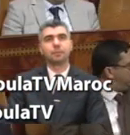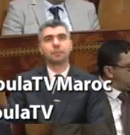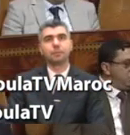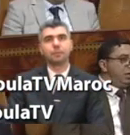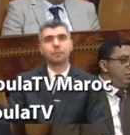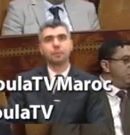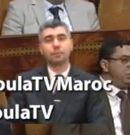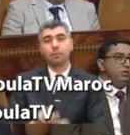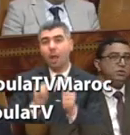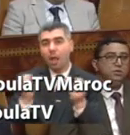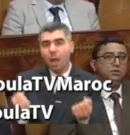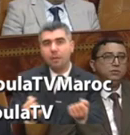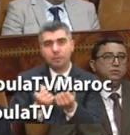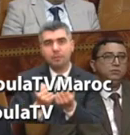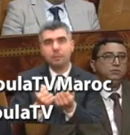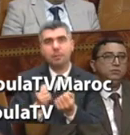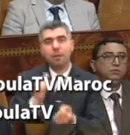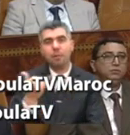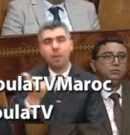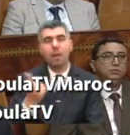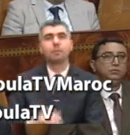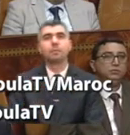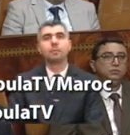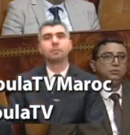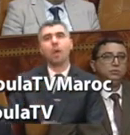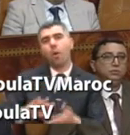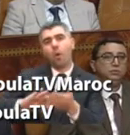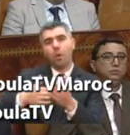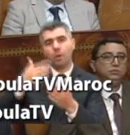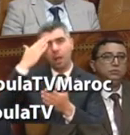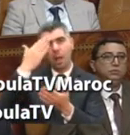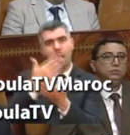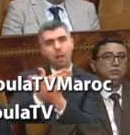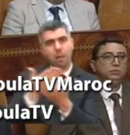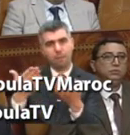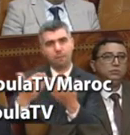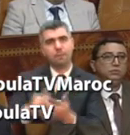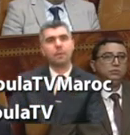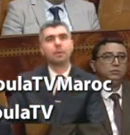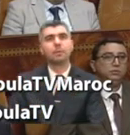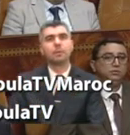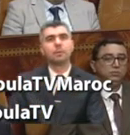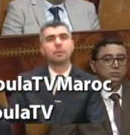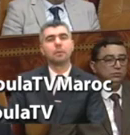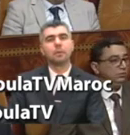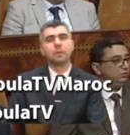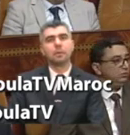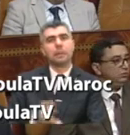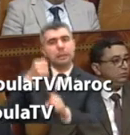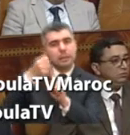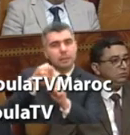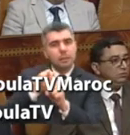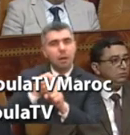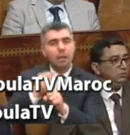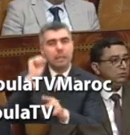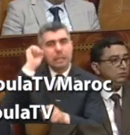بها لإنعاش هذا القطاع الحيوي. الكل يعرف الدور المهني، الدور الذي يؤديه قطاع التكوين المهني